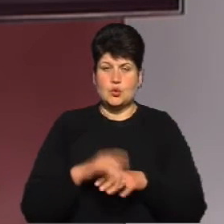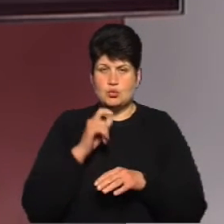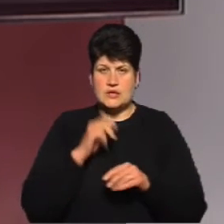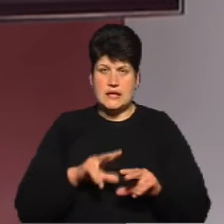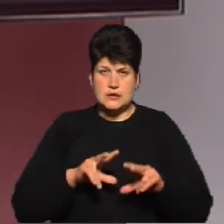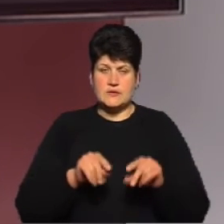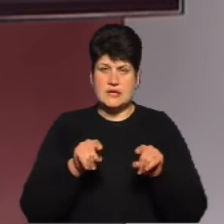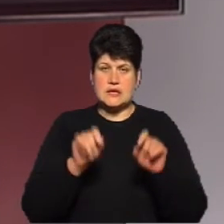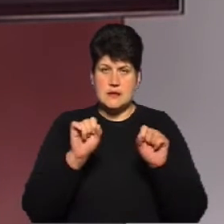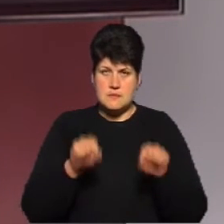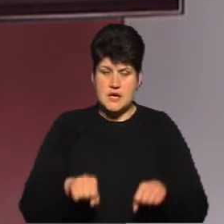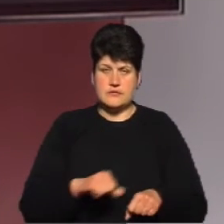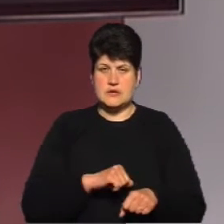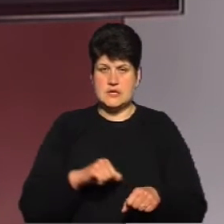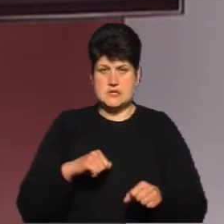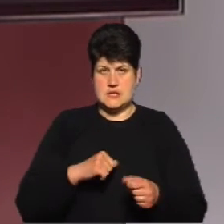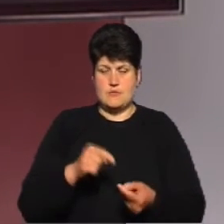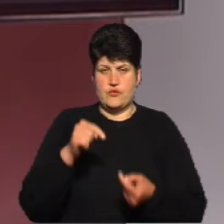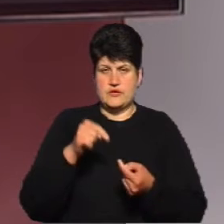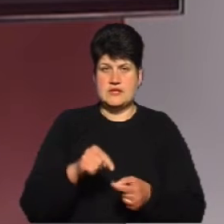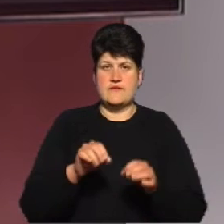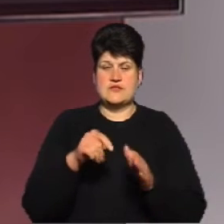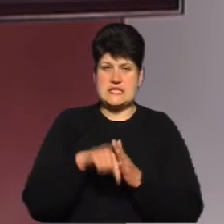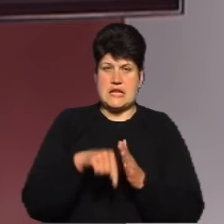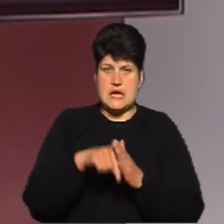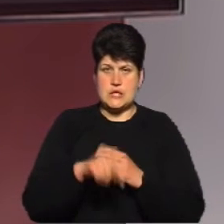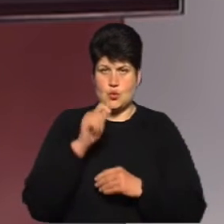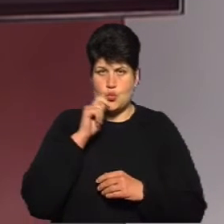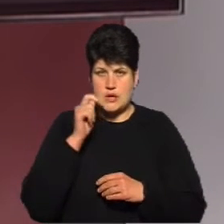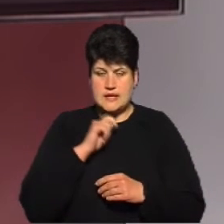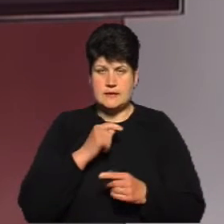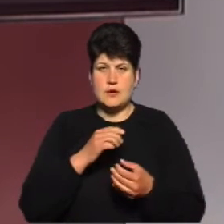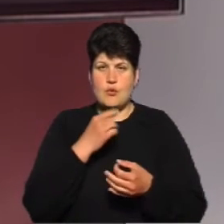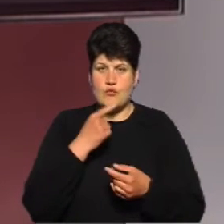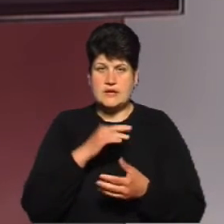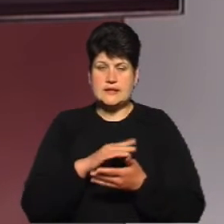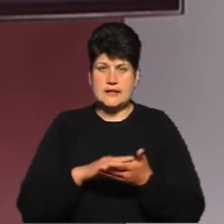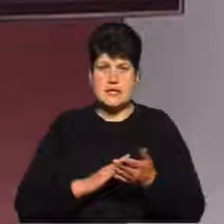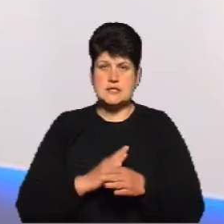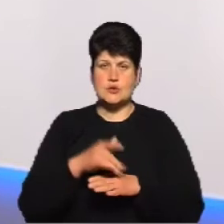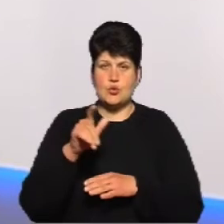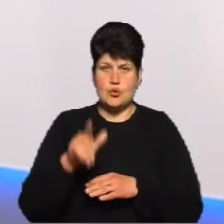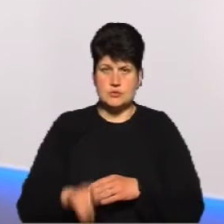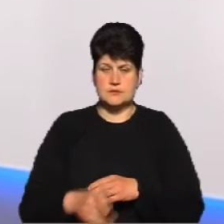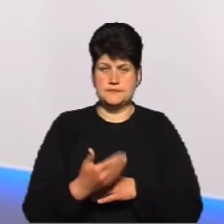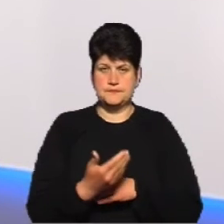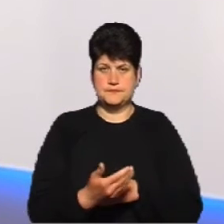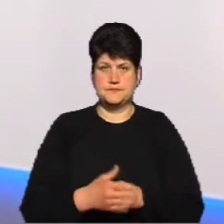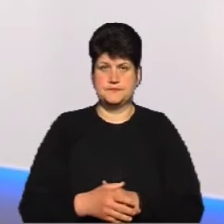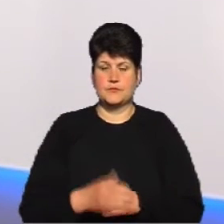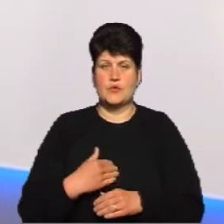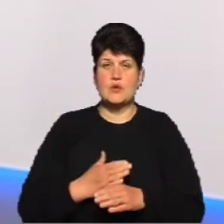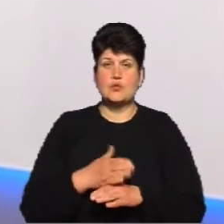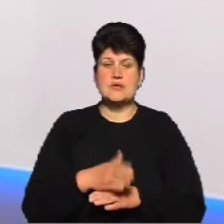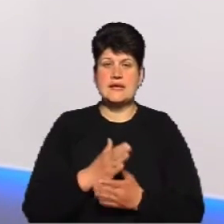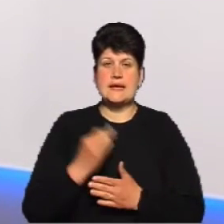на самовизначення у складі України. Детальніше про це будемо говорити далі із гостем нашої студії. Романе, вам слово. У нас в гостях вже є історик